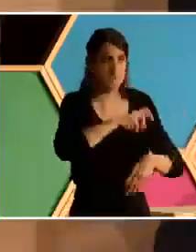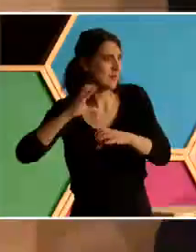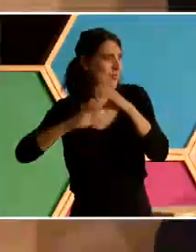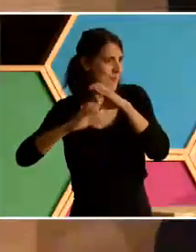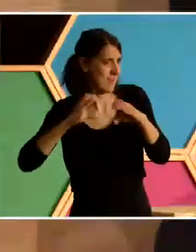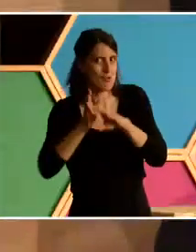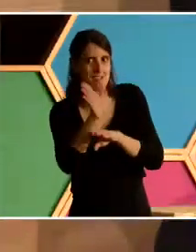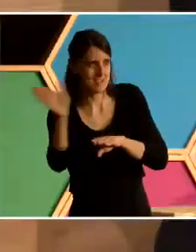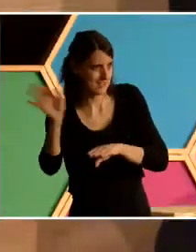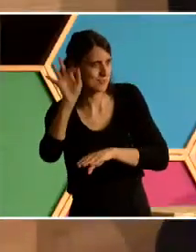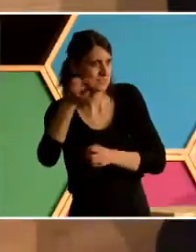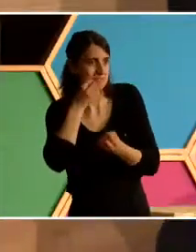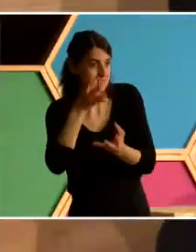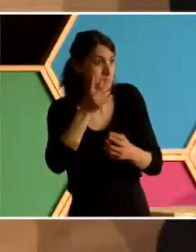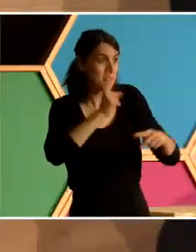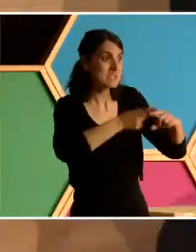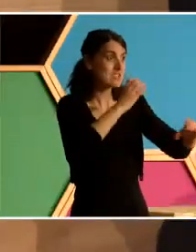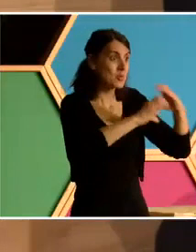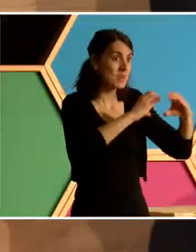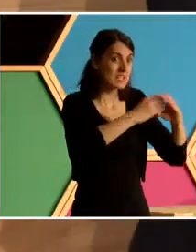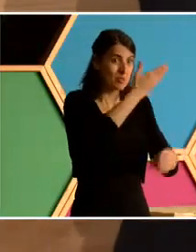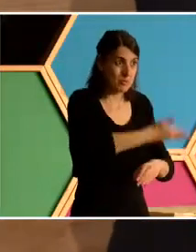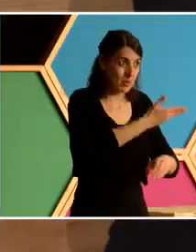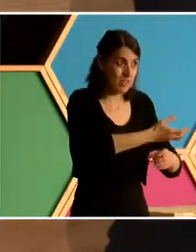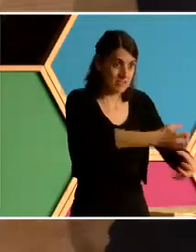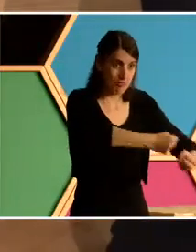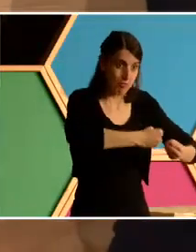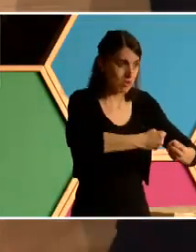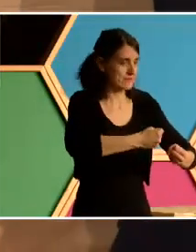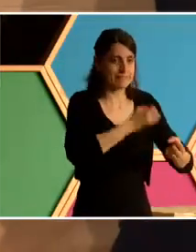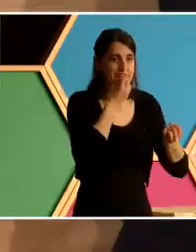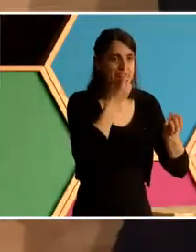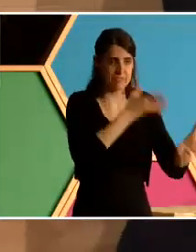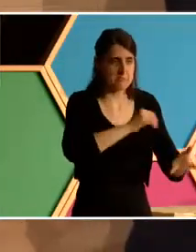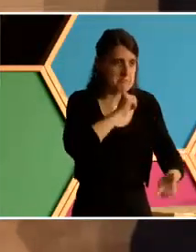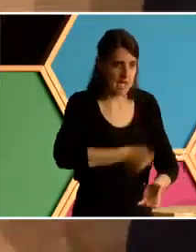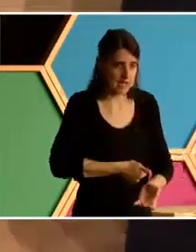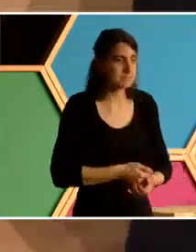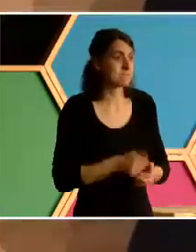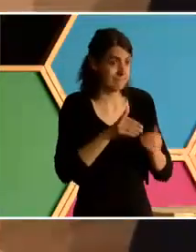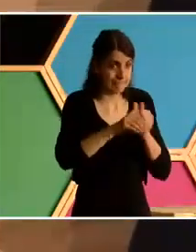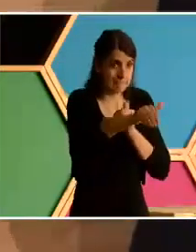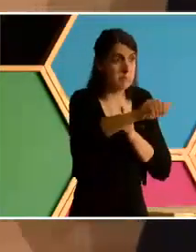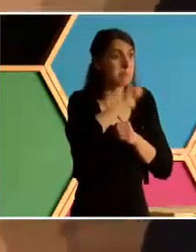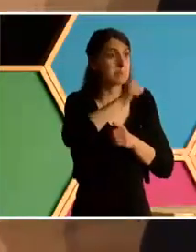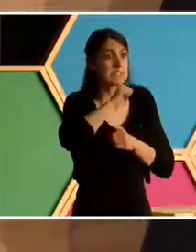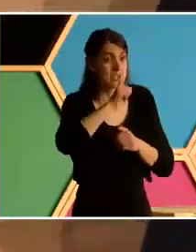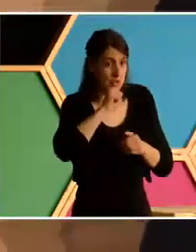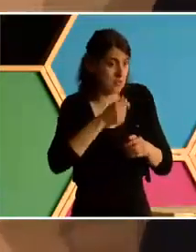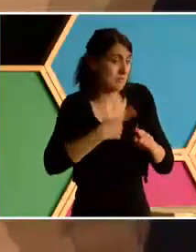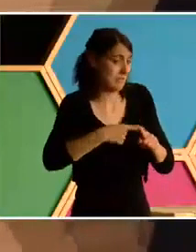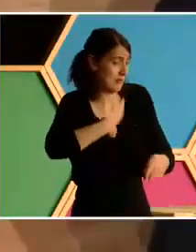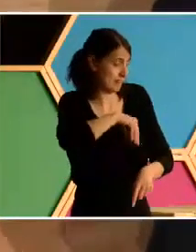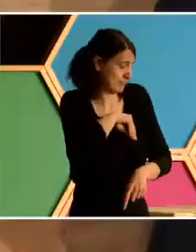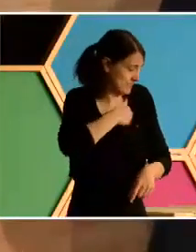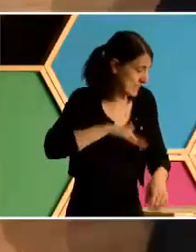mica la capacitat d'analitzar la situació. I per últim, també hi ha una cosa que a mi em preocupa. Suposo que d'aquí uns anys serà pitjor, però jo no hi seré. Que és